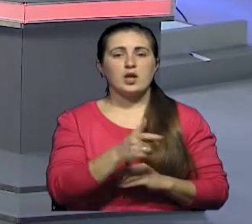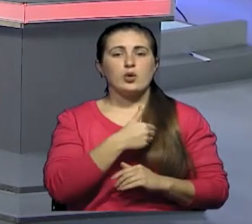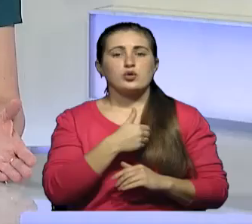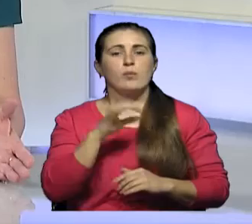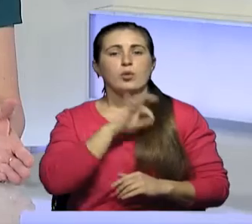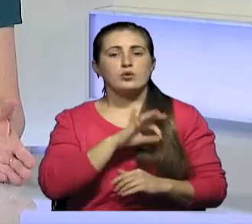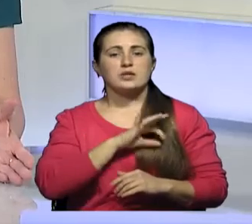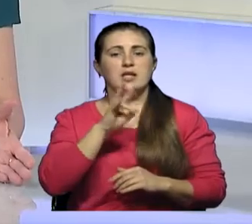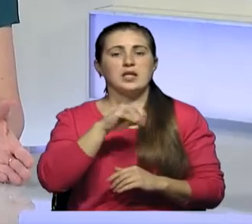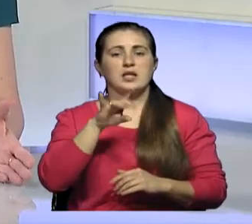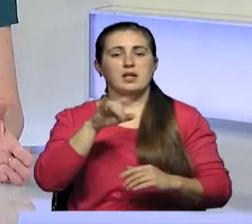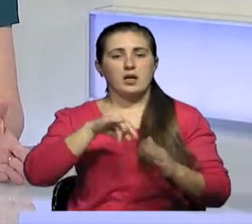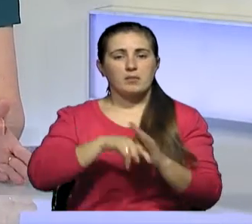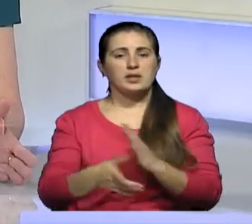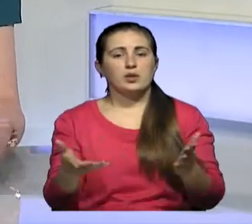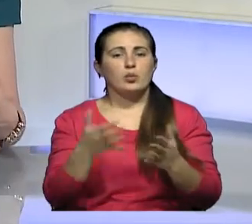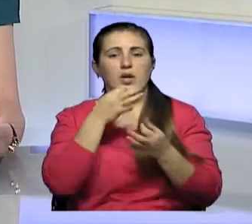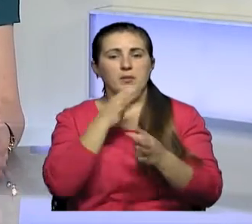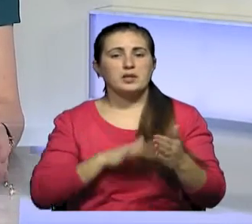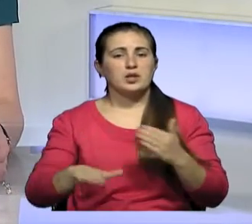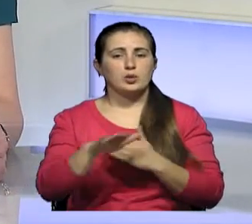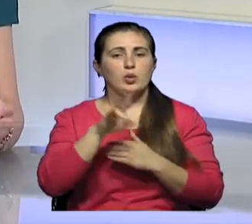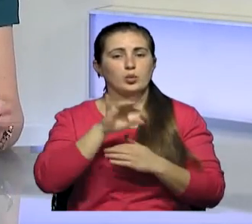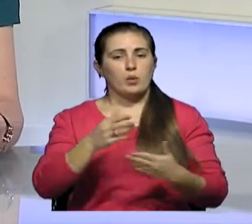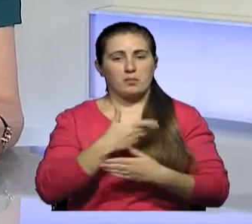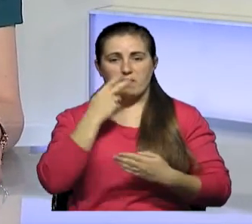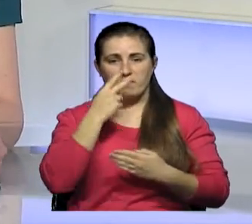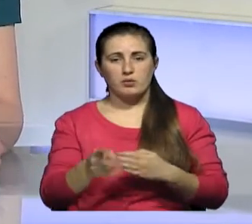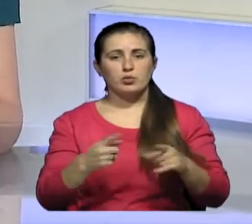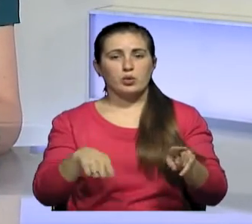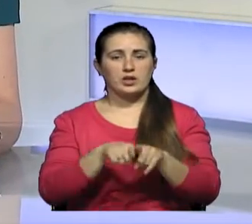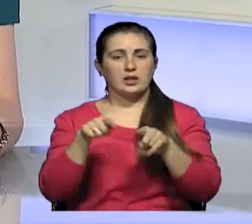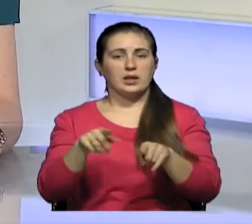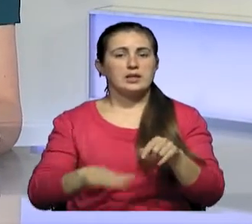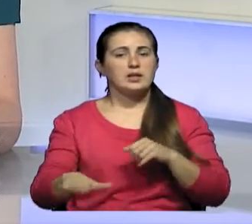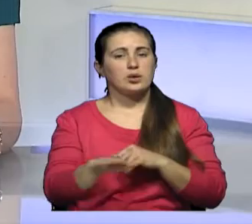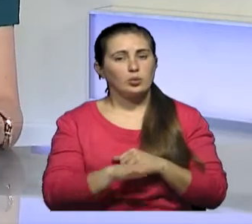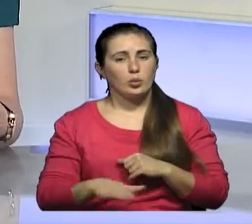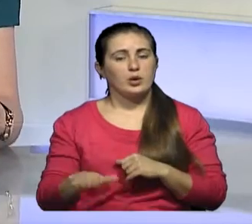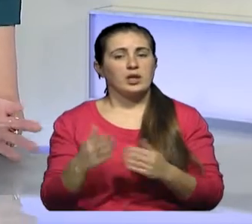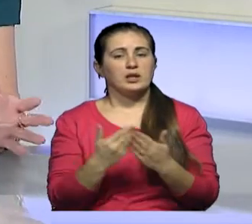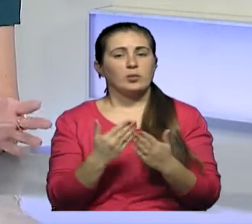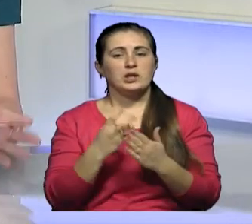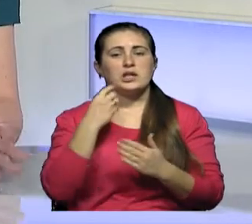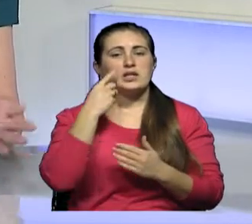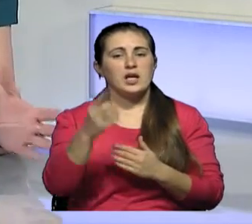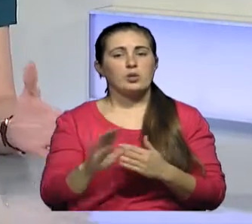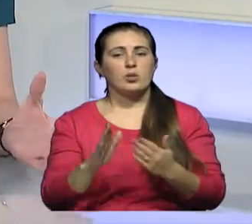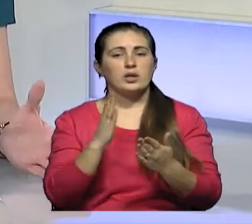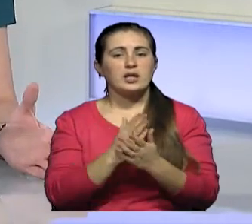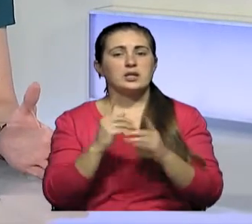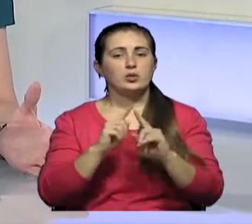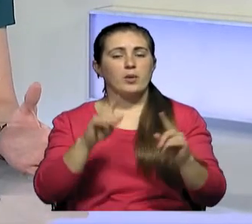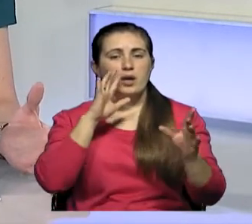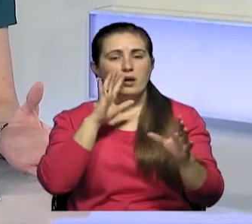пользоваться недрами на какой-либо территории да но мы видим что данная территория допустим недалеко от нее есть особо